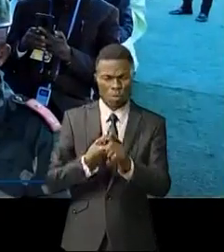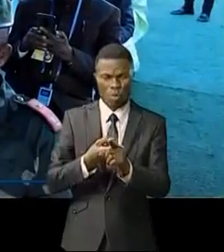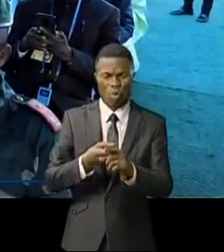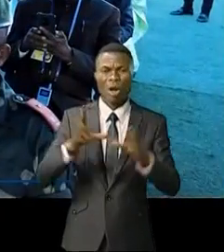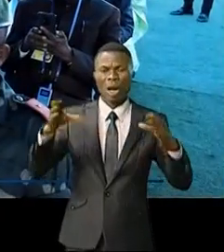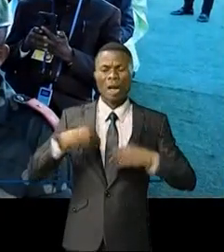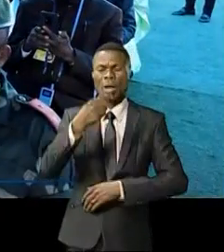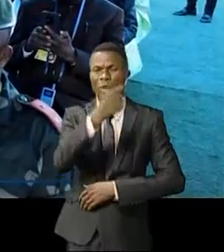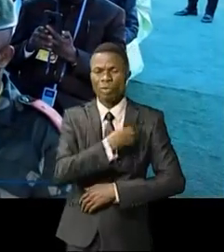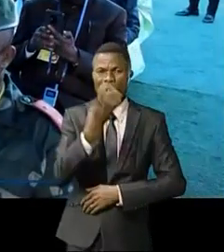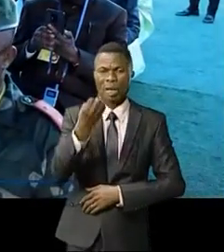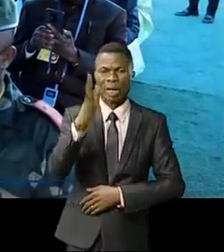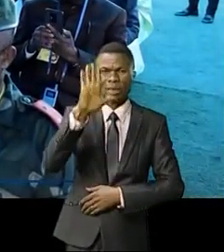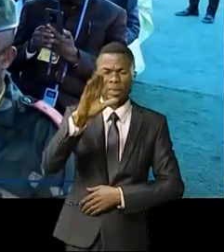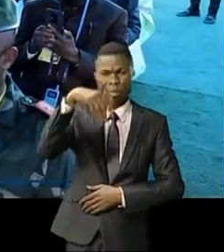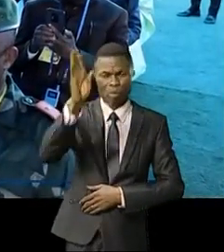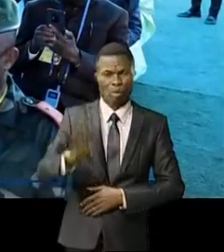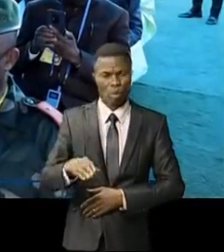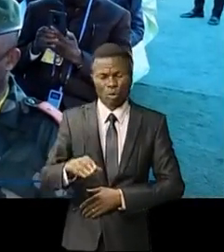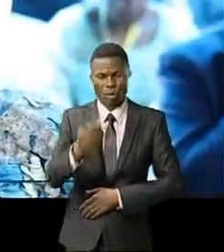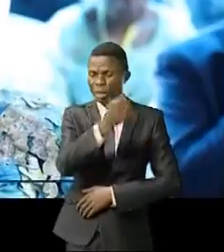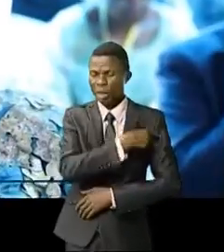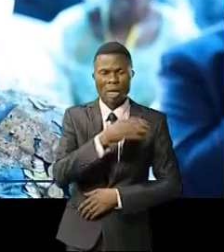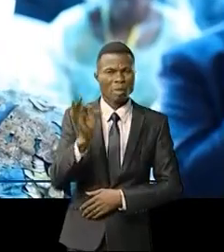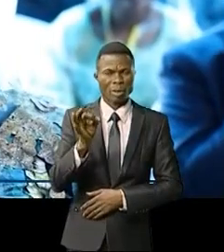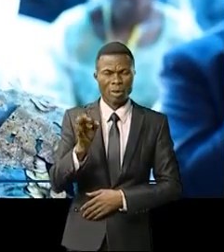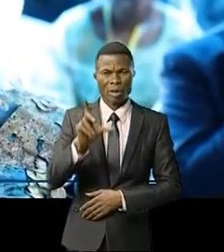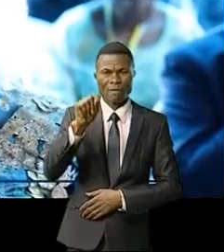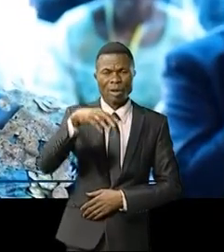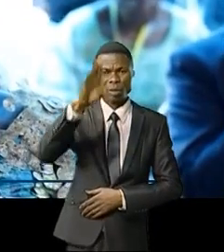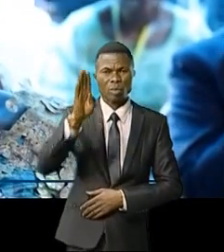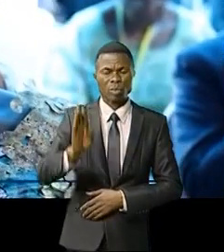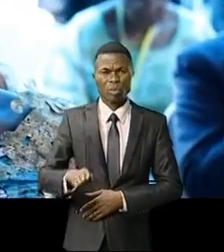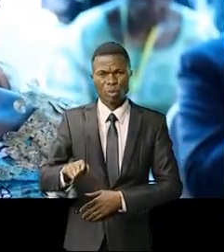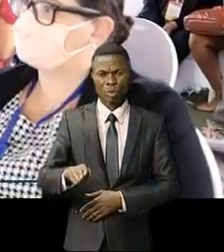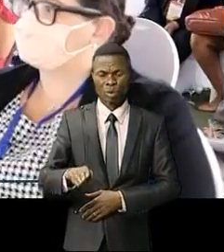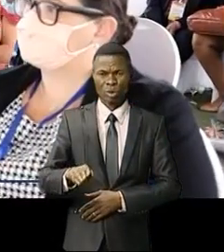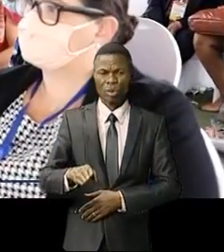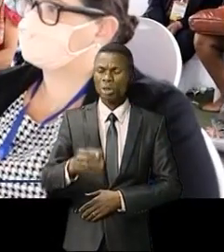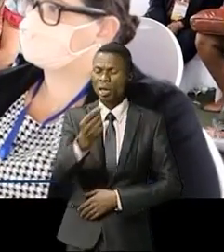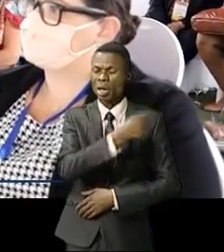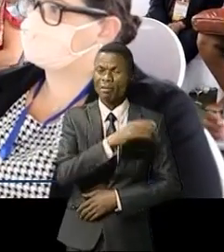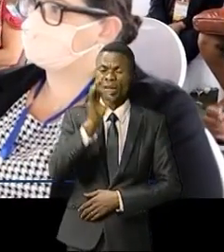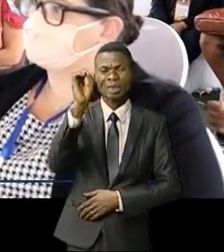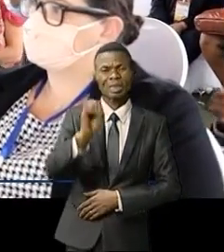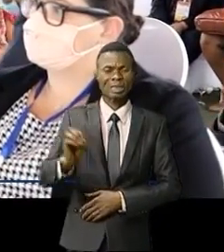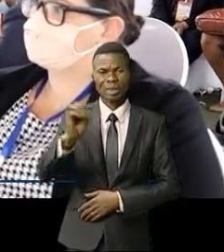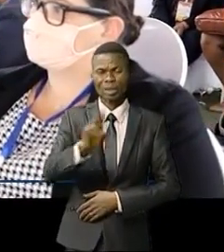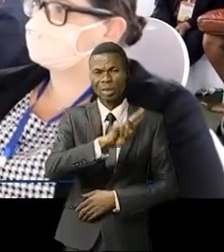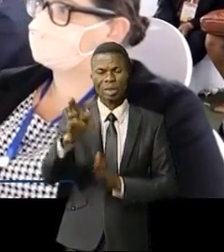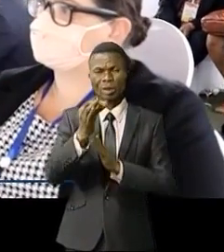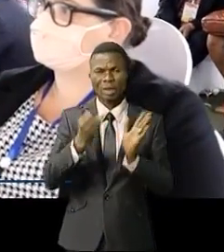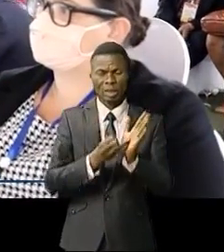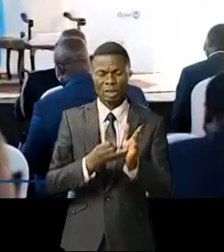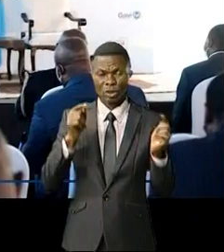RDC, 45% le sont incomplètement et 20% n'avaient reçu aucun vaccin entre 2017